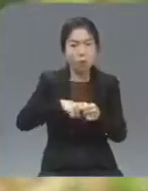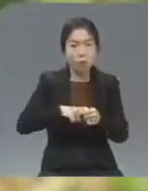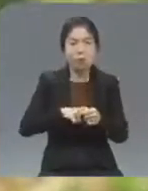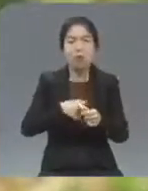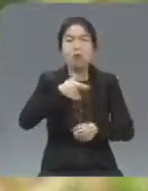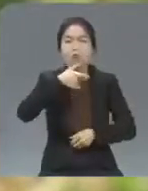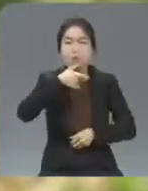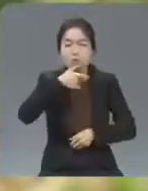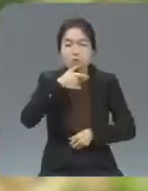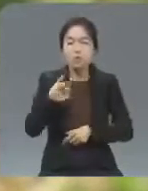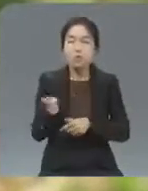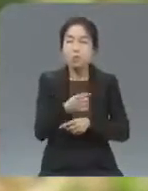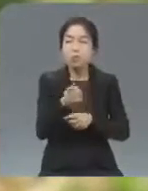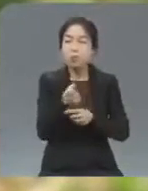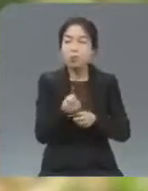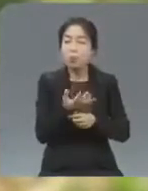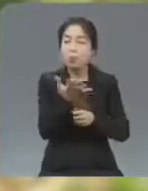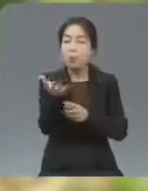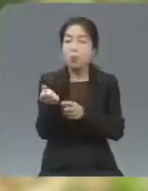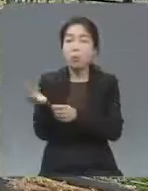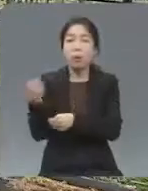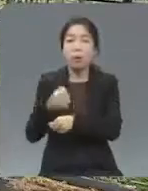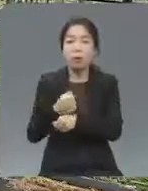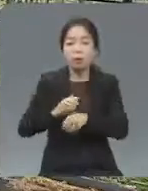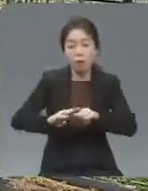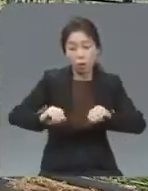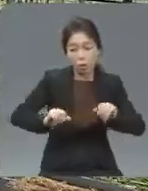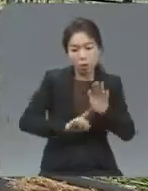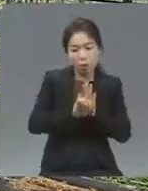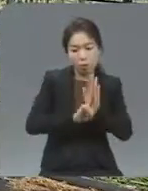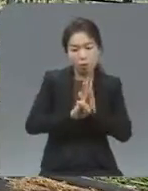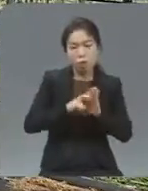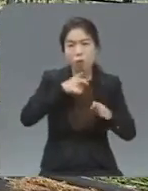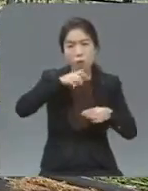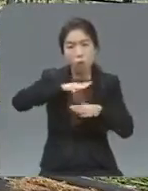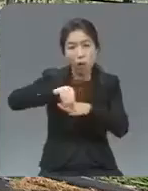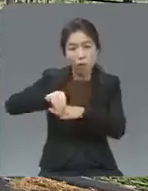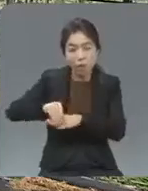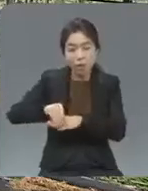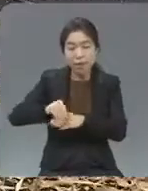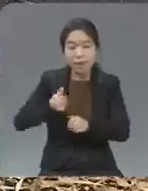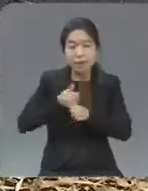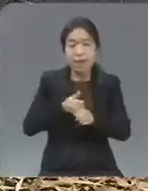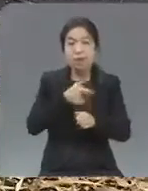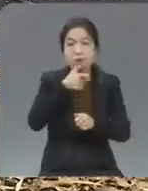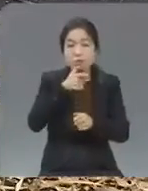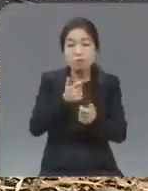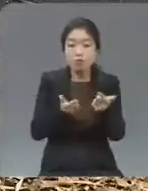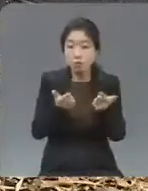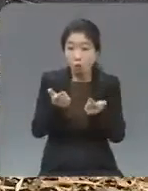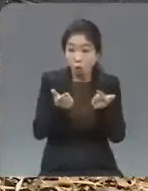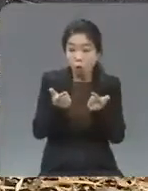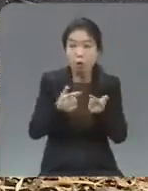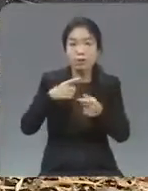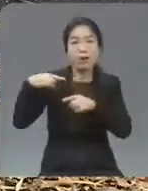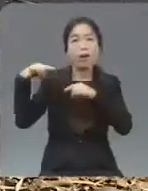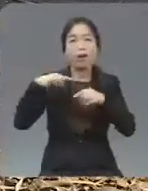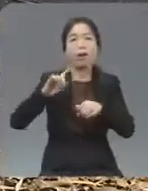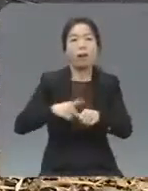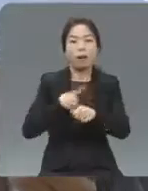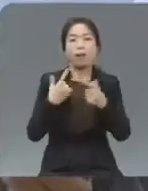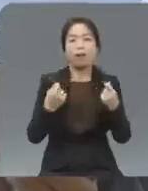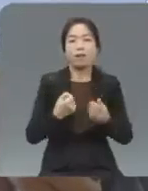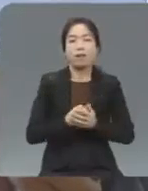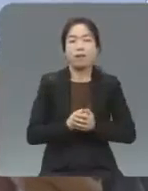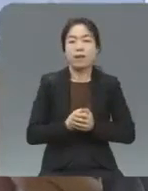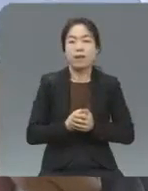물방울들이 자동으로 뿌려집니다. 지표면 온도와 땅속 수분 함량에 따라 물 공급도 실시간으로 진행됩니다.